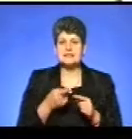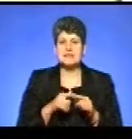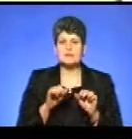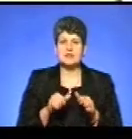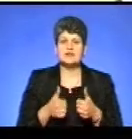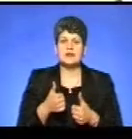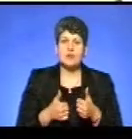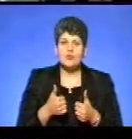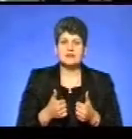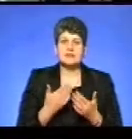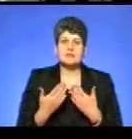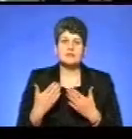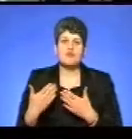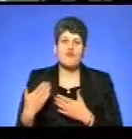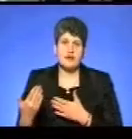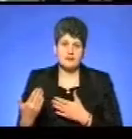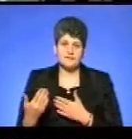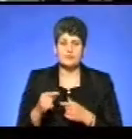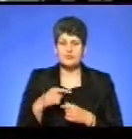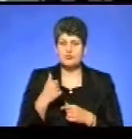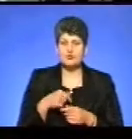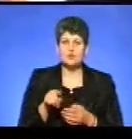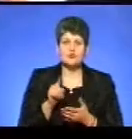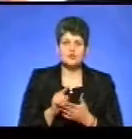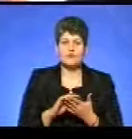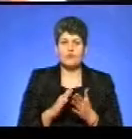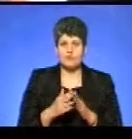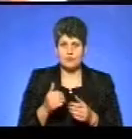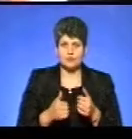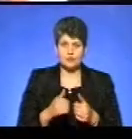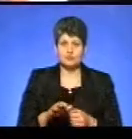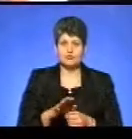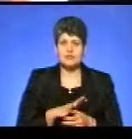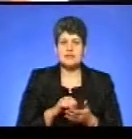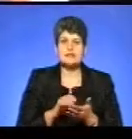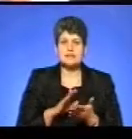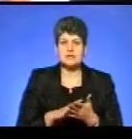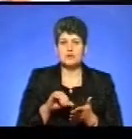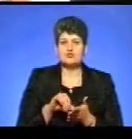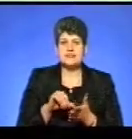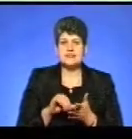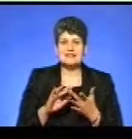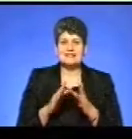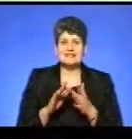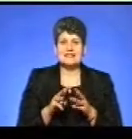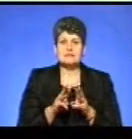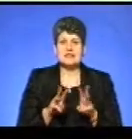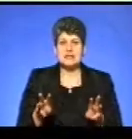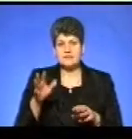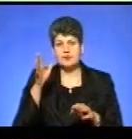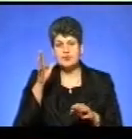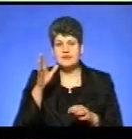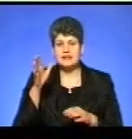конкурсах і на таких спілкуваннях. Цьогоріч обов'язковою умовою конкурсу стала реєстрація учасників на сайті Міністерства освіти